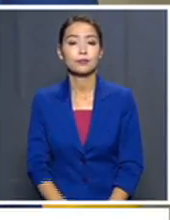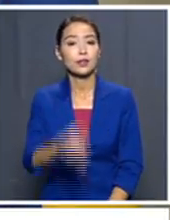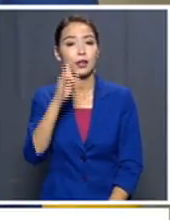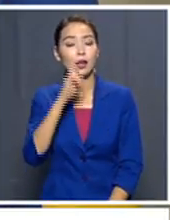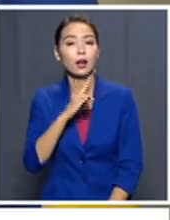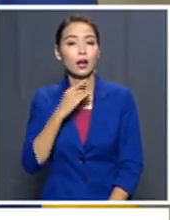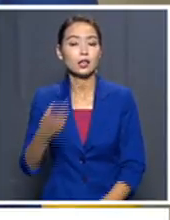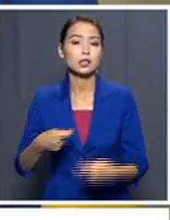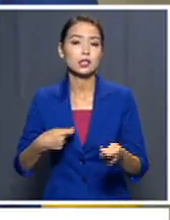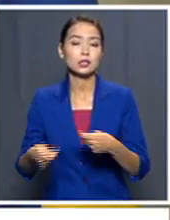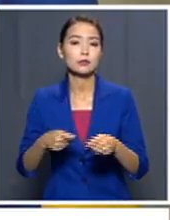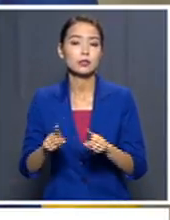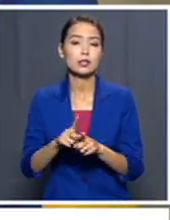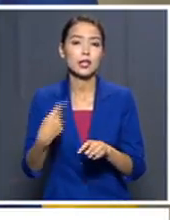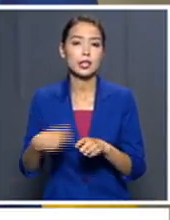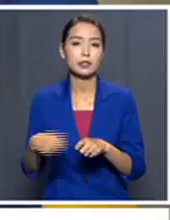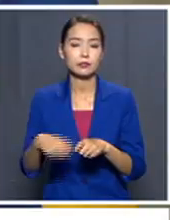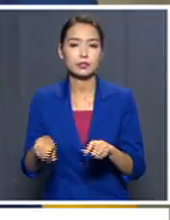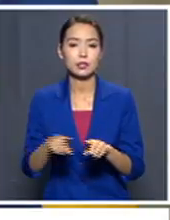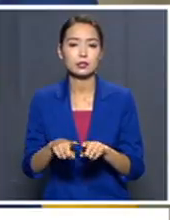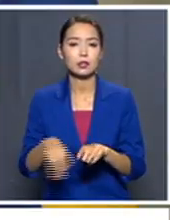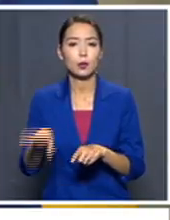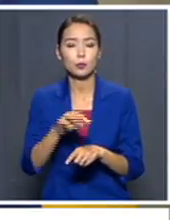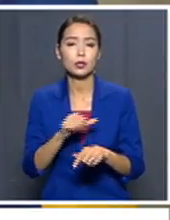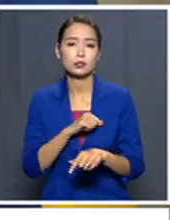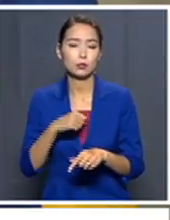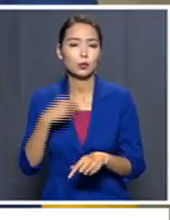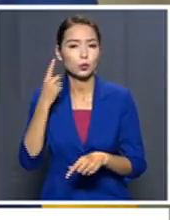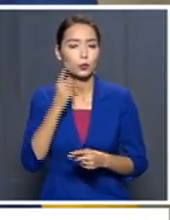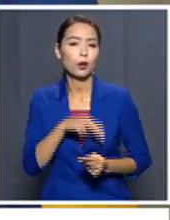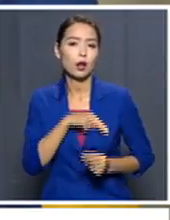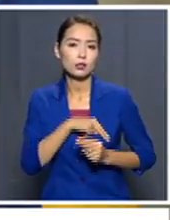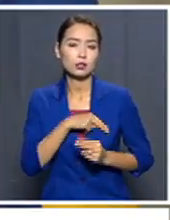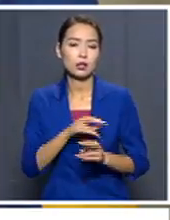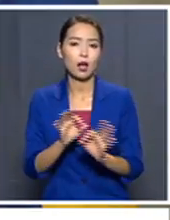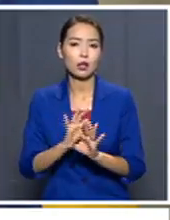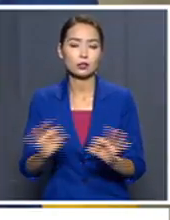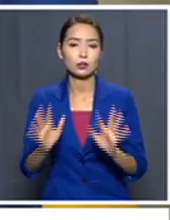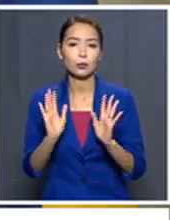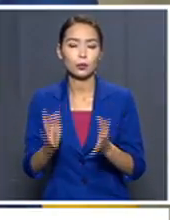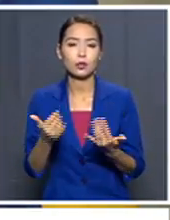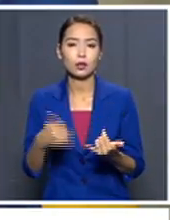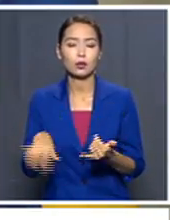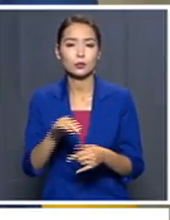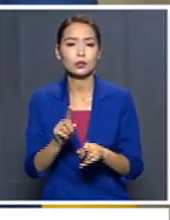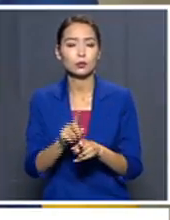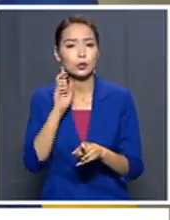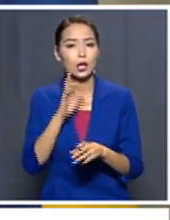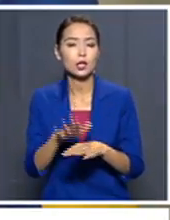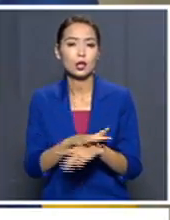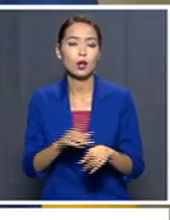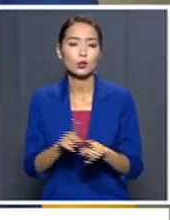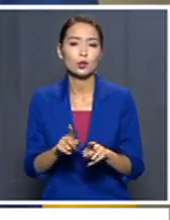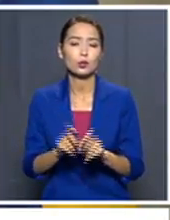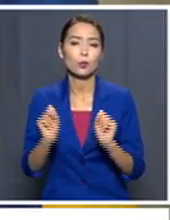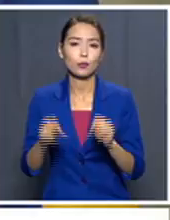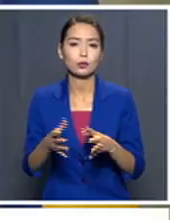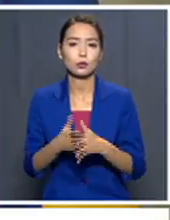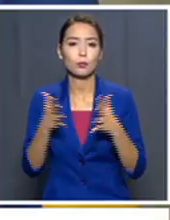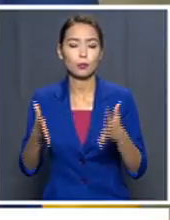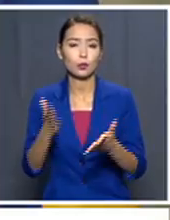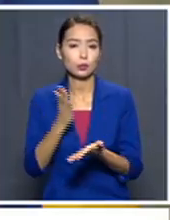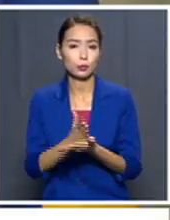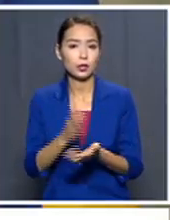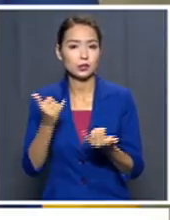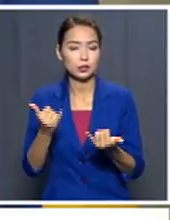Қазақстан сауда жасау және инвестиция құю жағынан керемет серіктес. Бүгінгі шараға қатысушылар екі елдің мүмкіндіктері жайлы толығырақ біліп